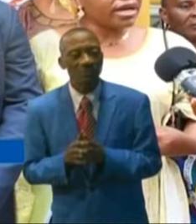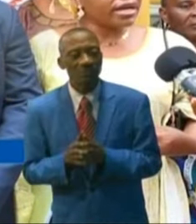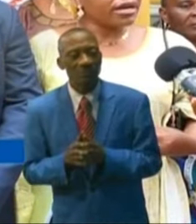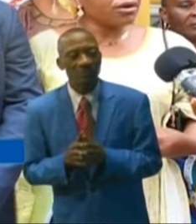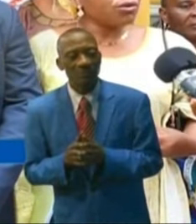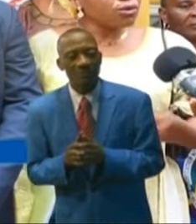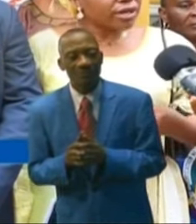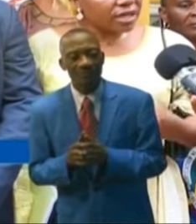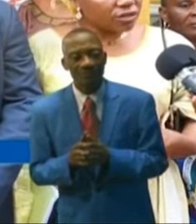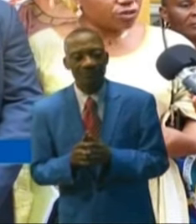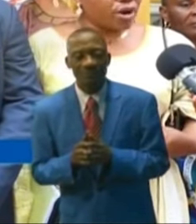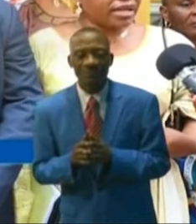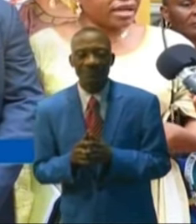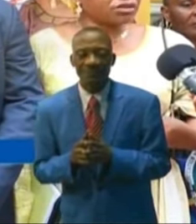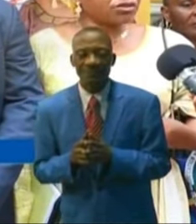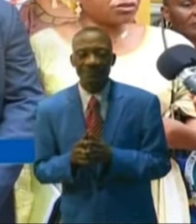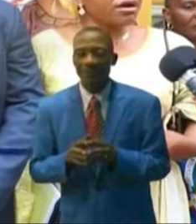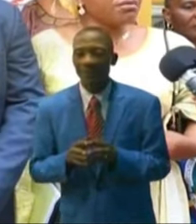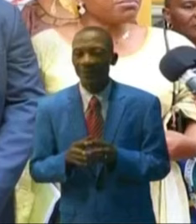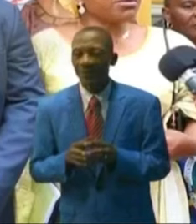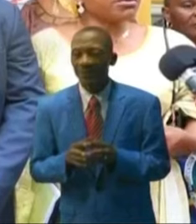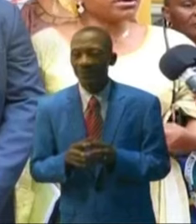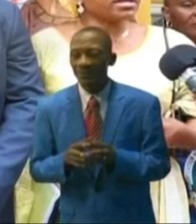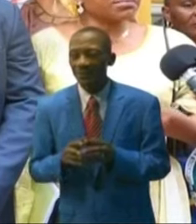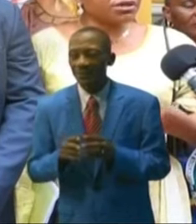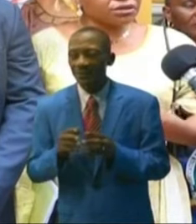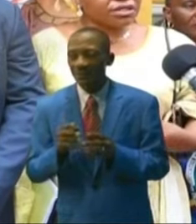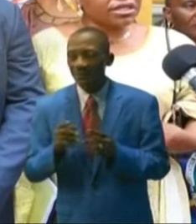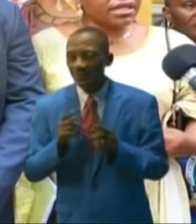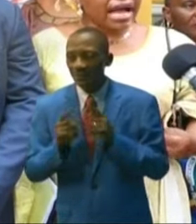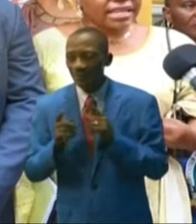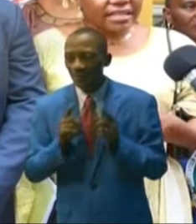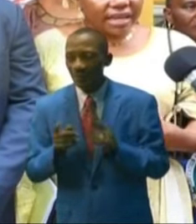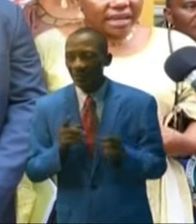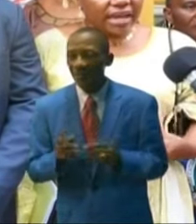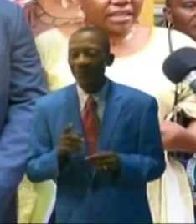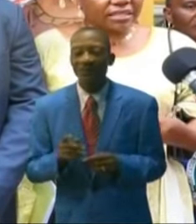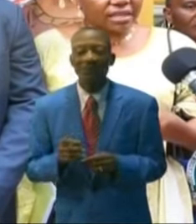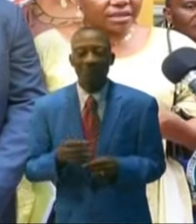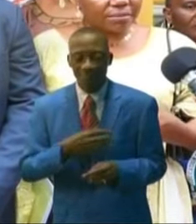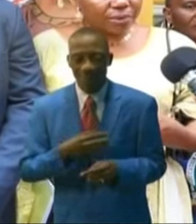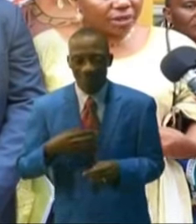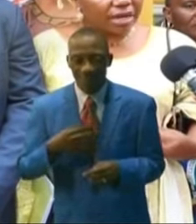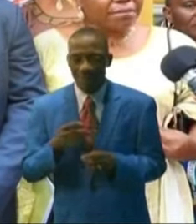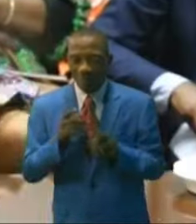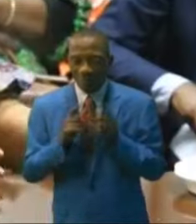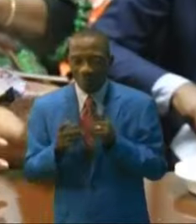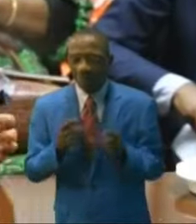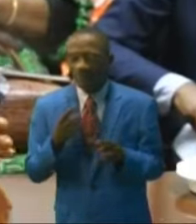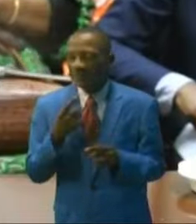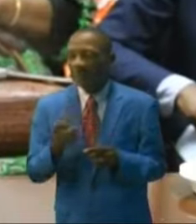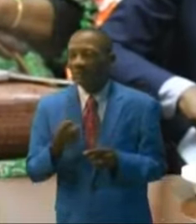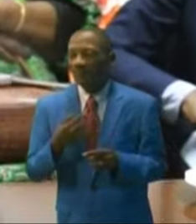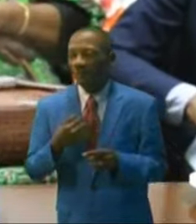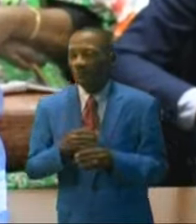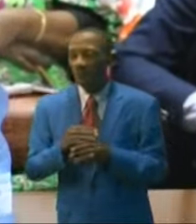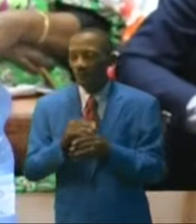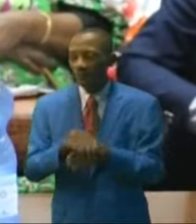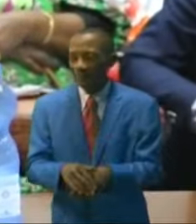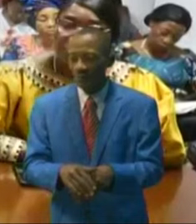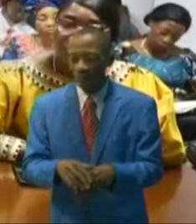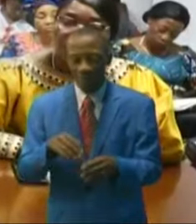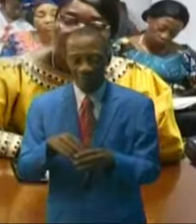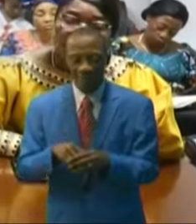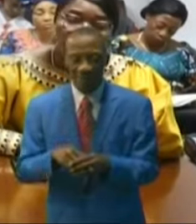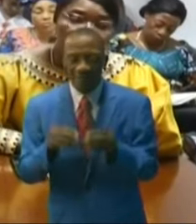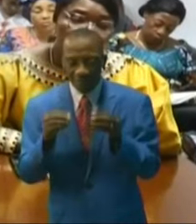tout Congolais, où qu'il soit, pour qu'ils puissent aussi adhérer à ces programmes. Ces femmes leaders qui font